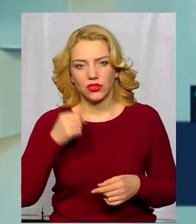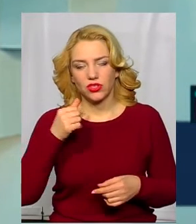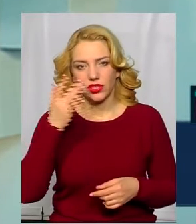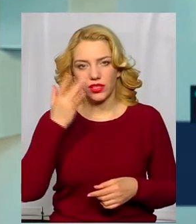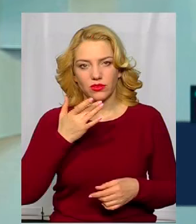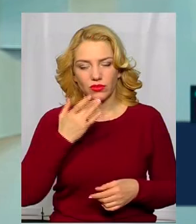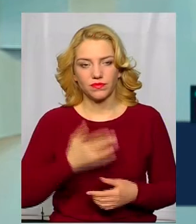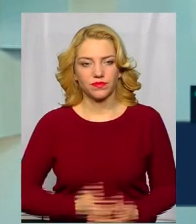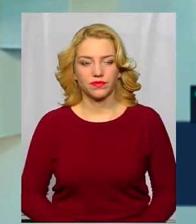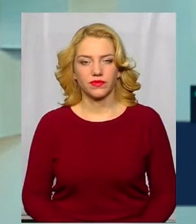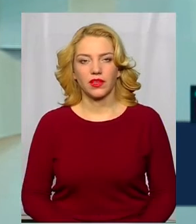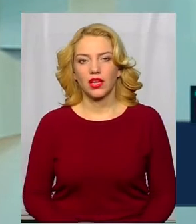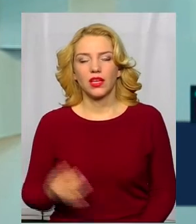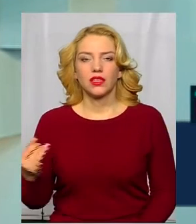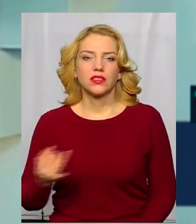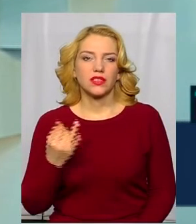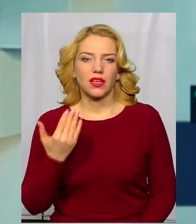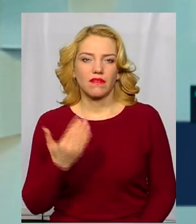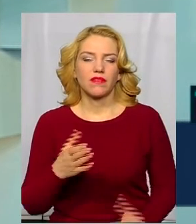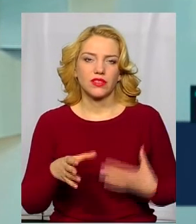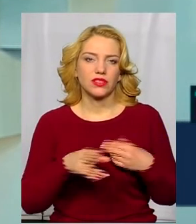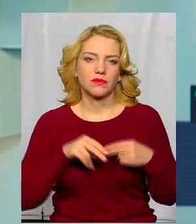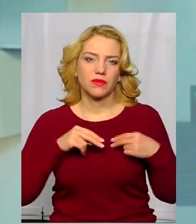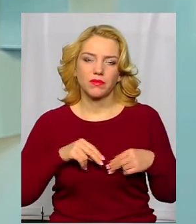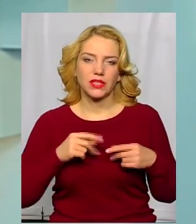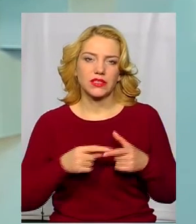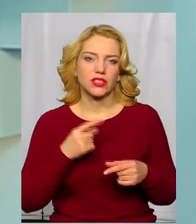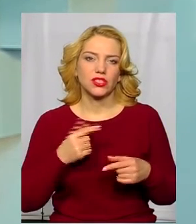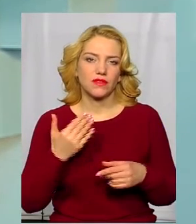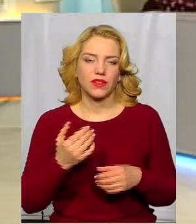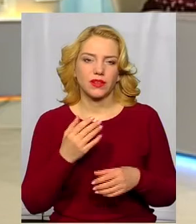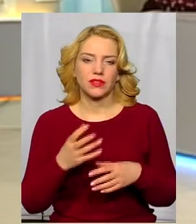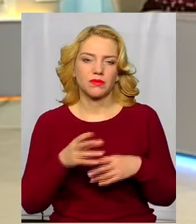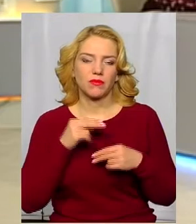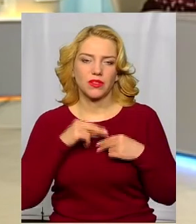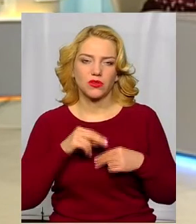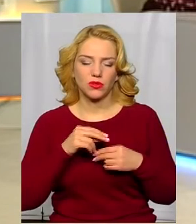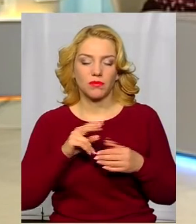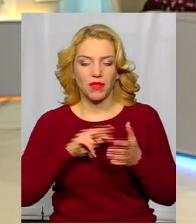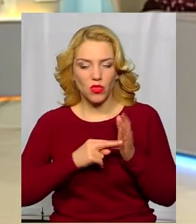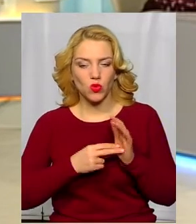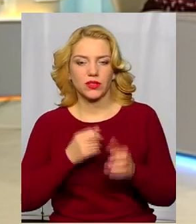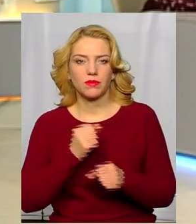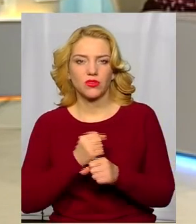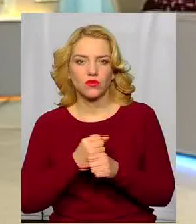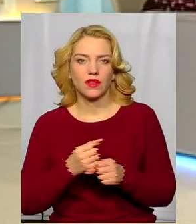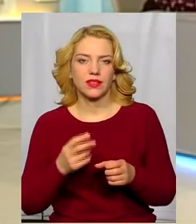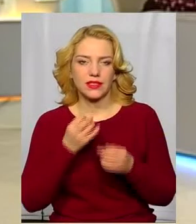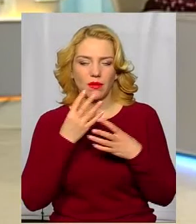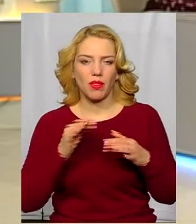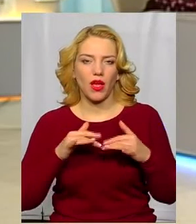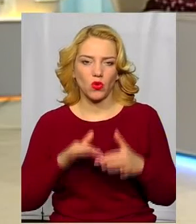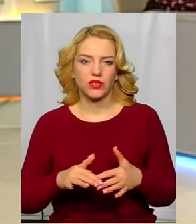рік. Цікаво ваша співпраця, чи взагалі практикуєте з благодійниками співпрацювати у задоволенні